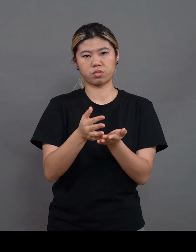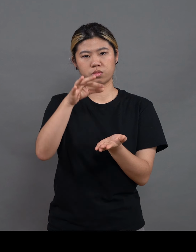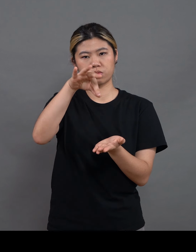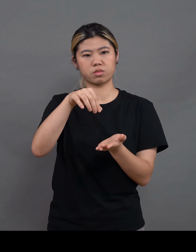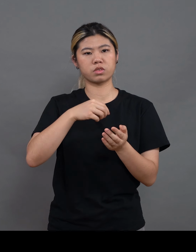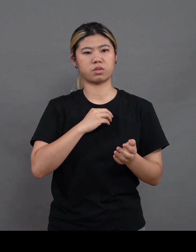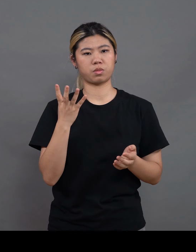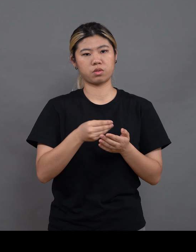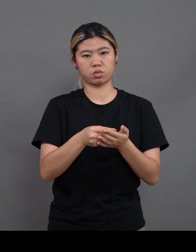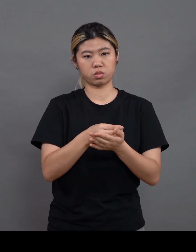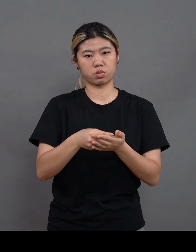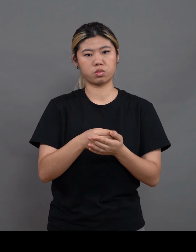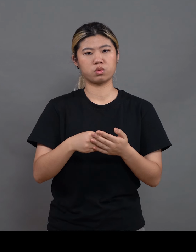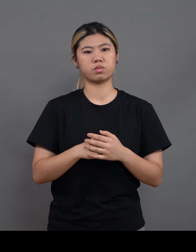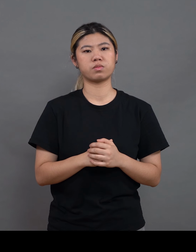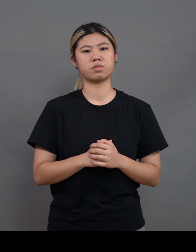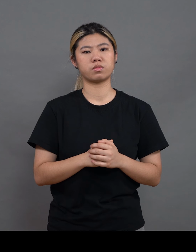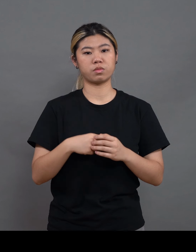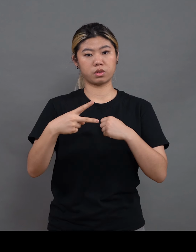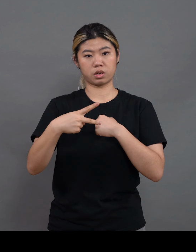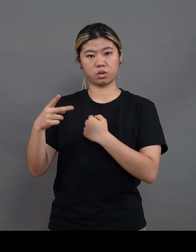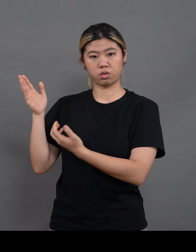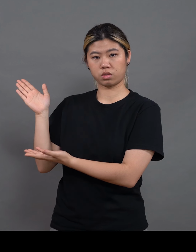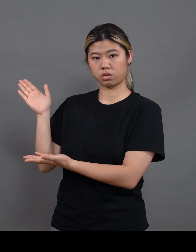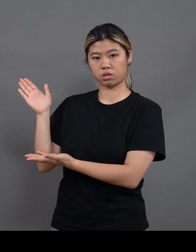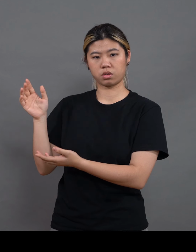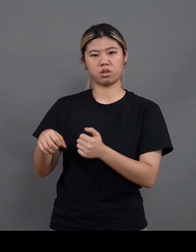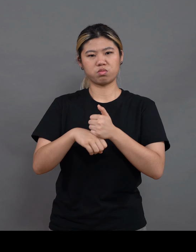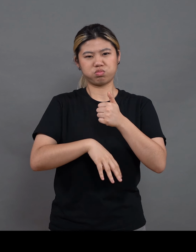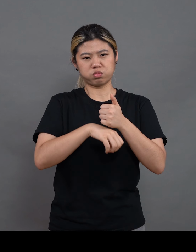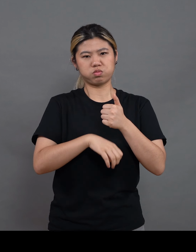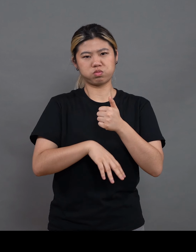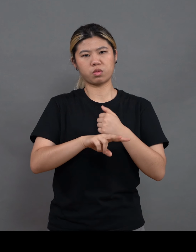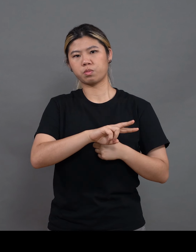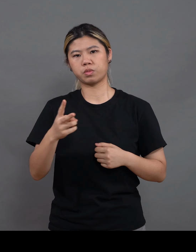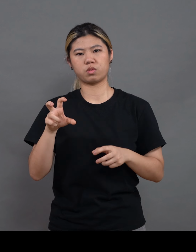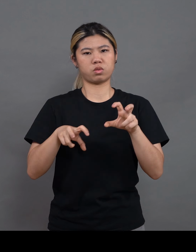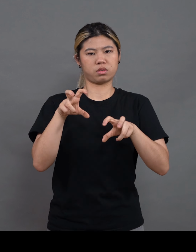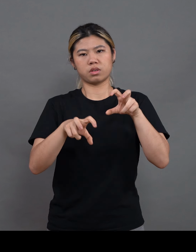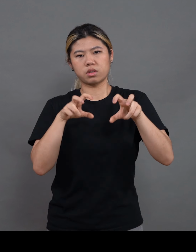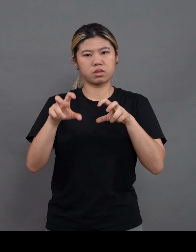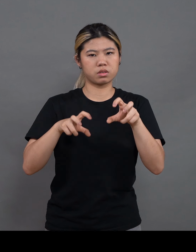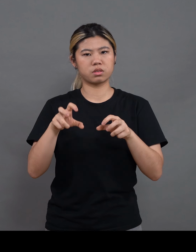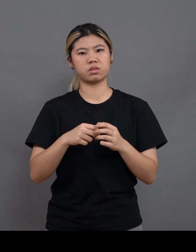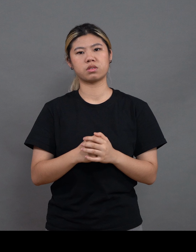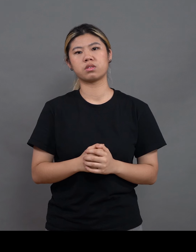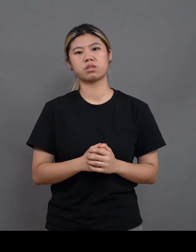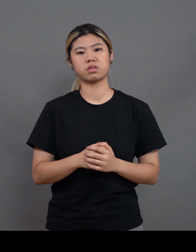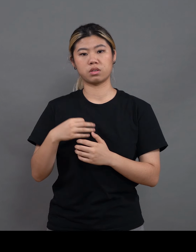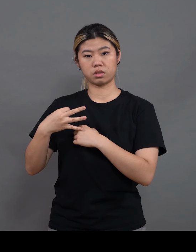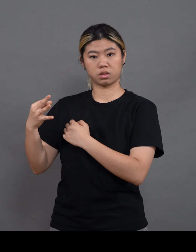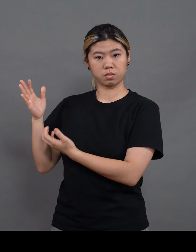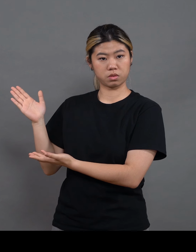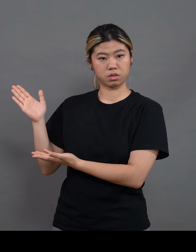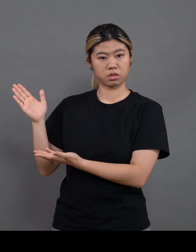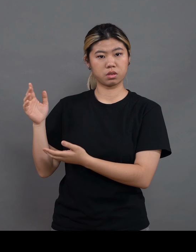那个它那个心理图像。第2个就是把这个标识改编为了一种怪兽的形象。第3